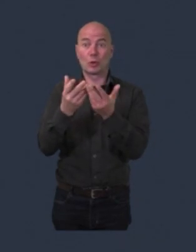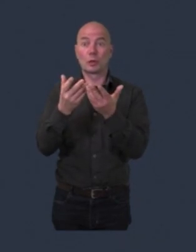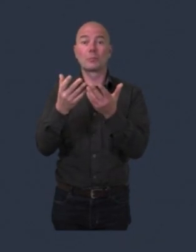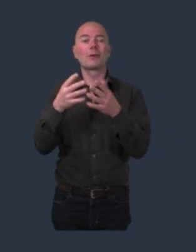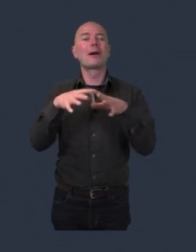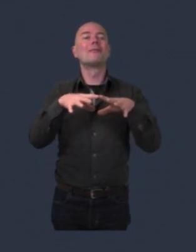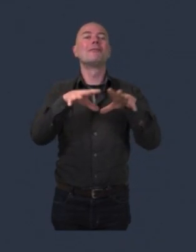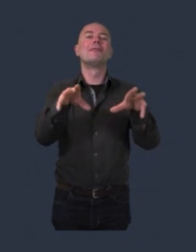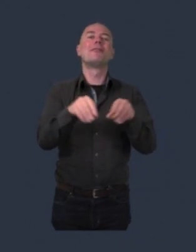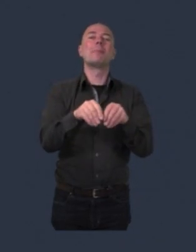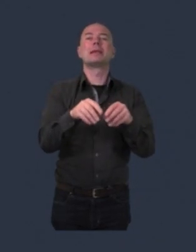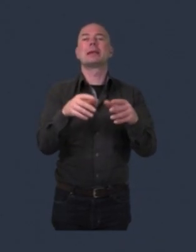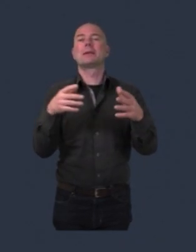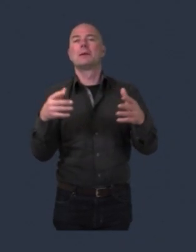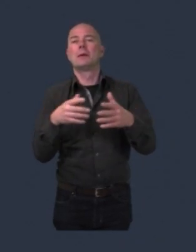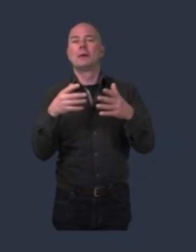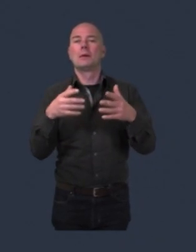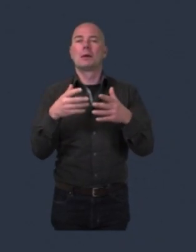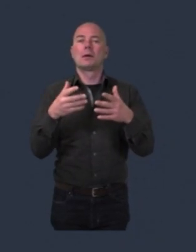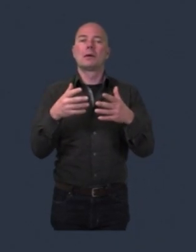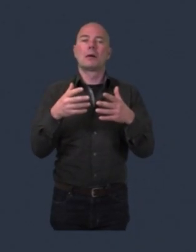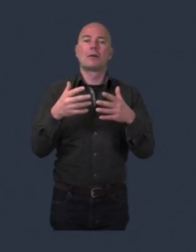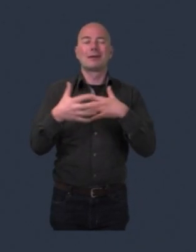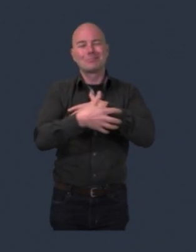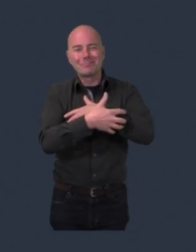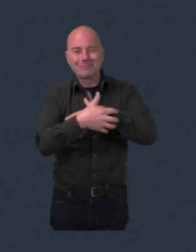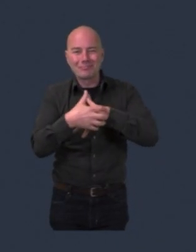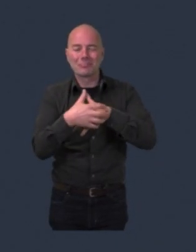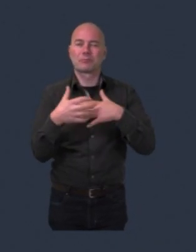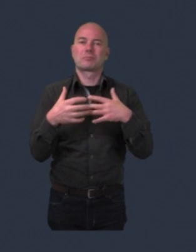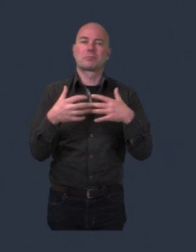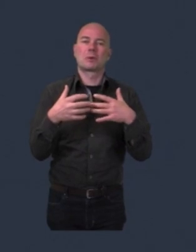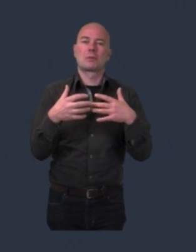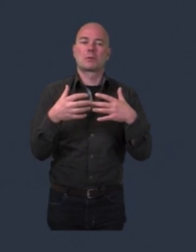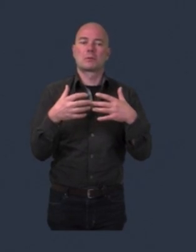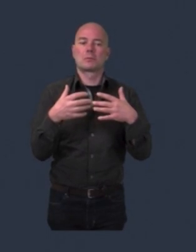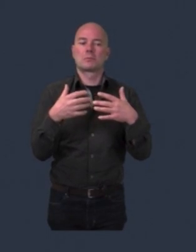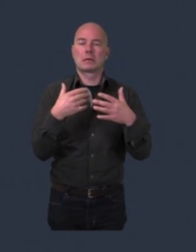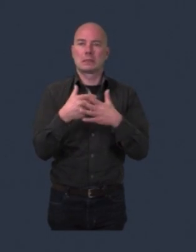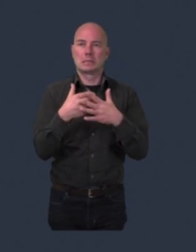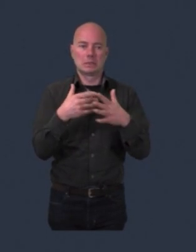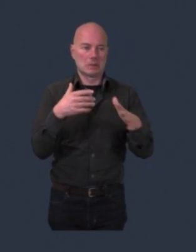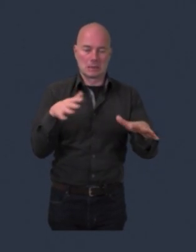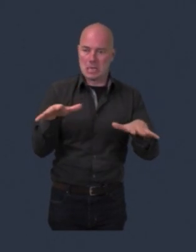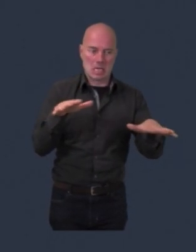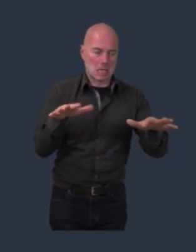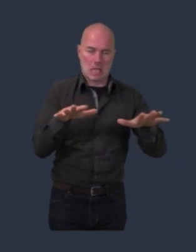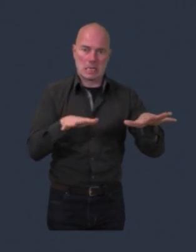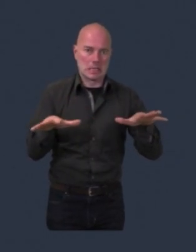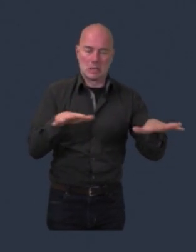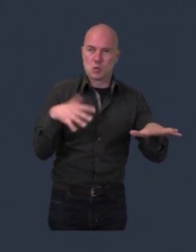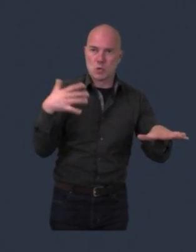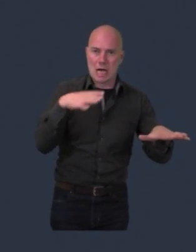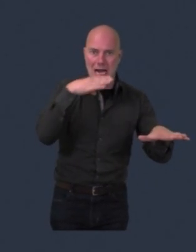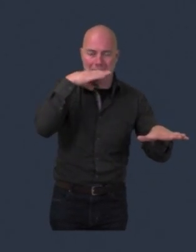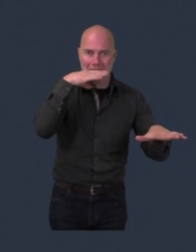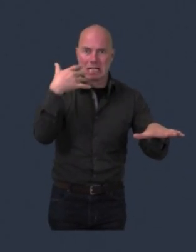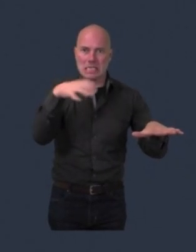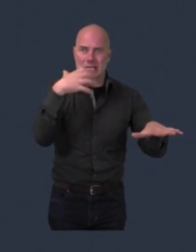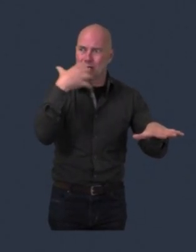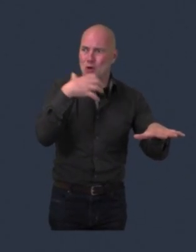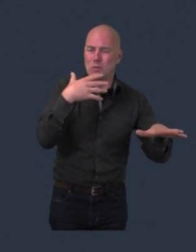classes populaires et des classes moyennes qui financent les études de leurs enfants parfois à la sueur de leur front. Voilà, une aide très concrète